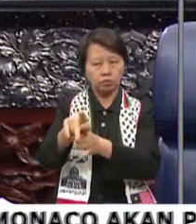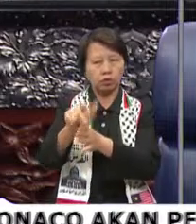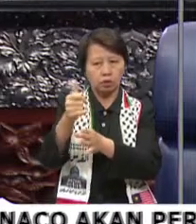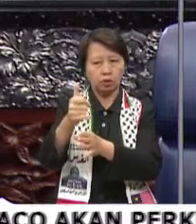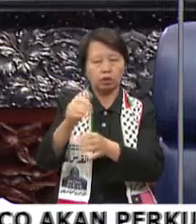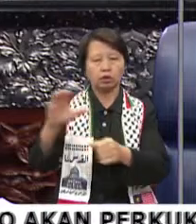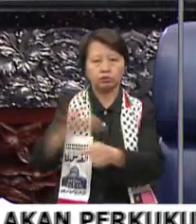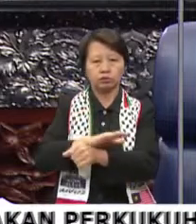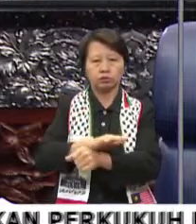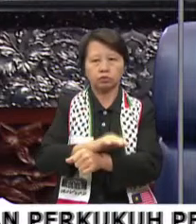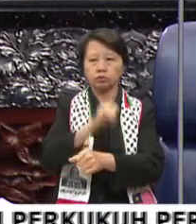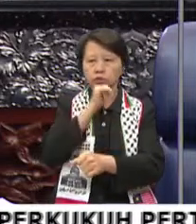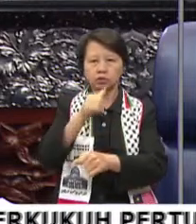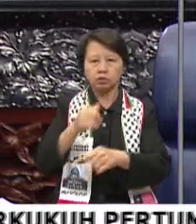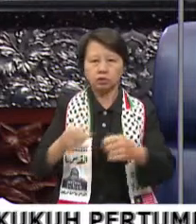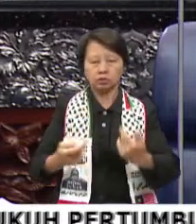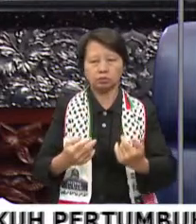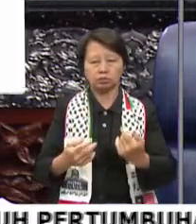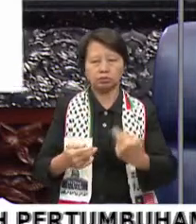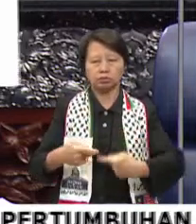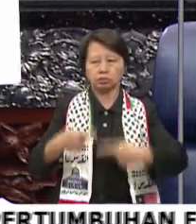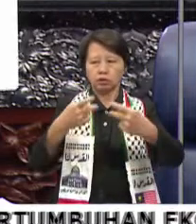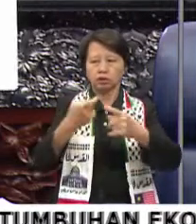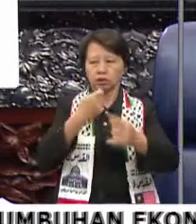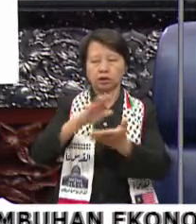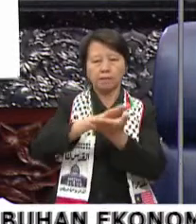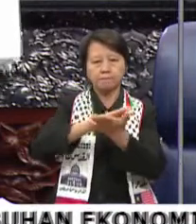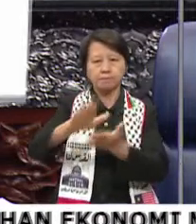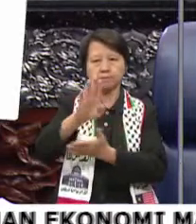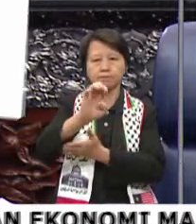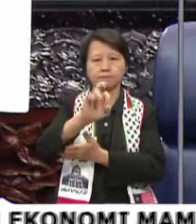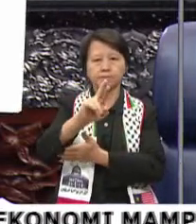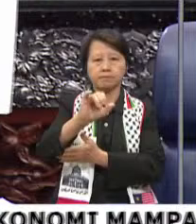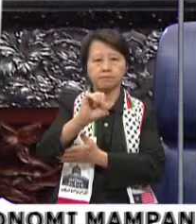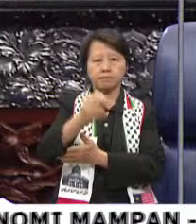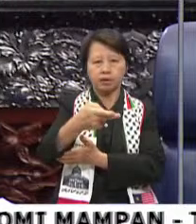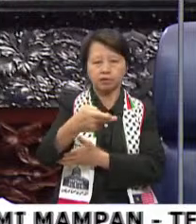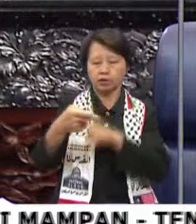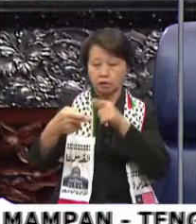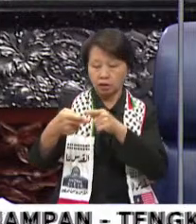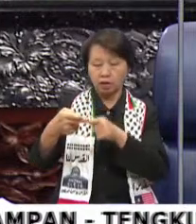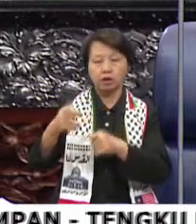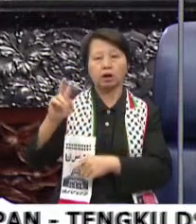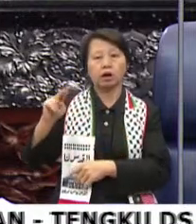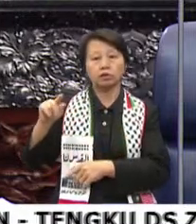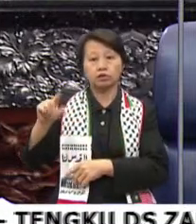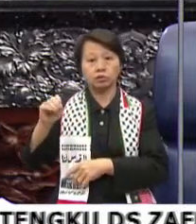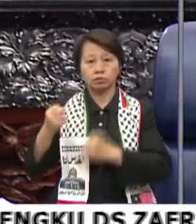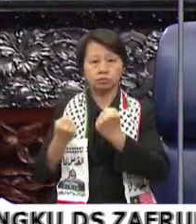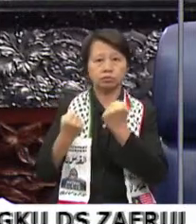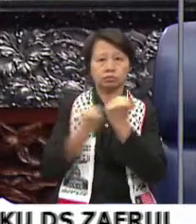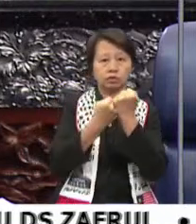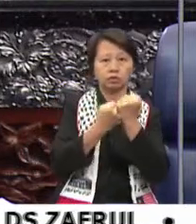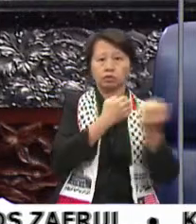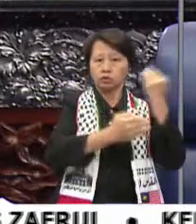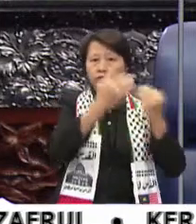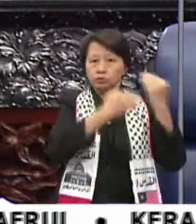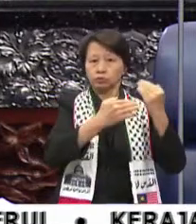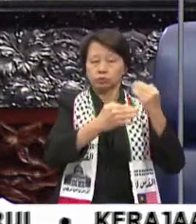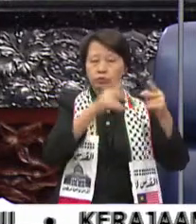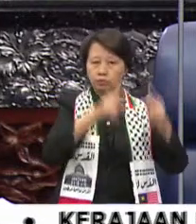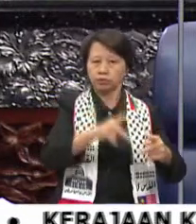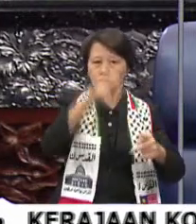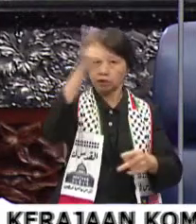cukup tidak memak Dar bersih satu ngo yang memihak kepada dulunya kepada